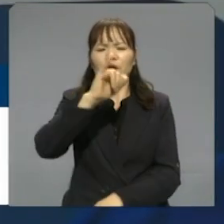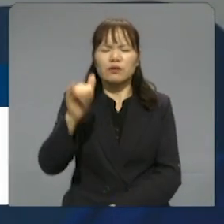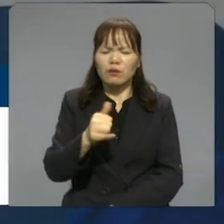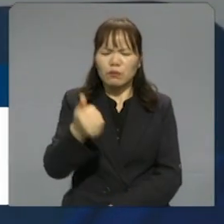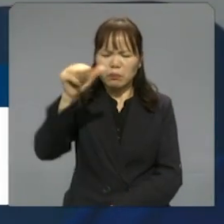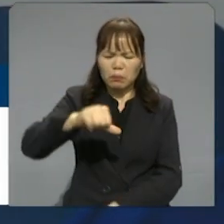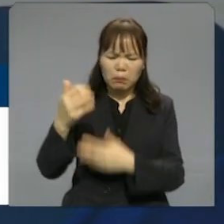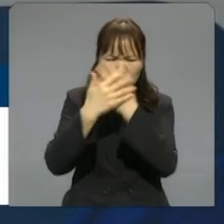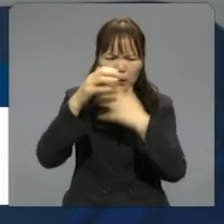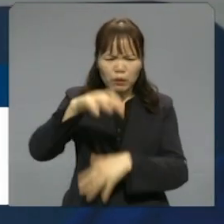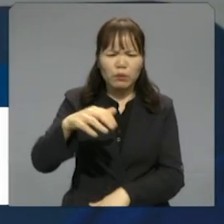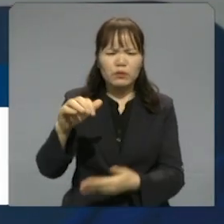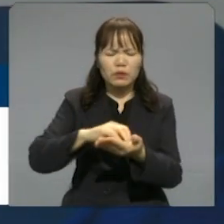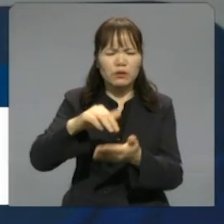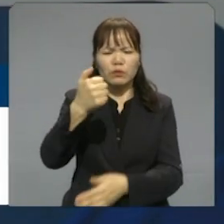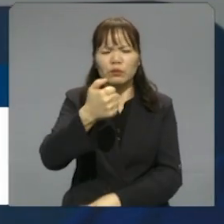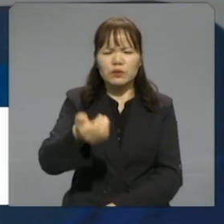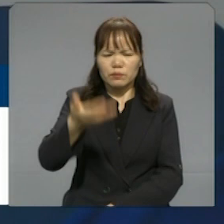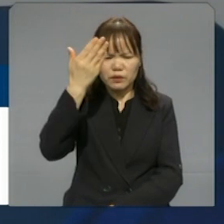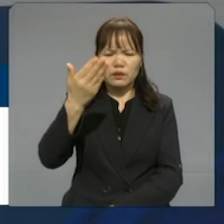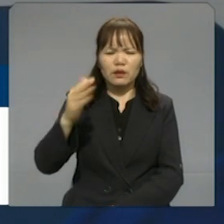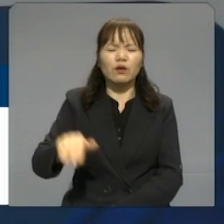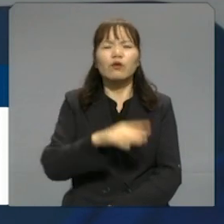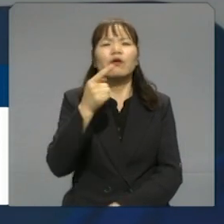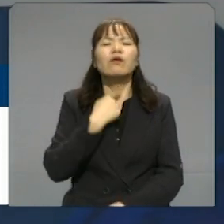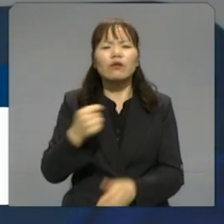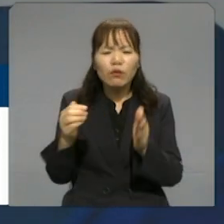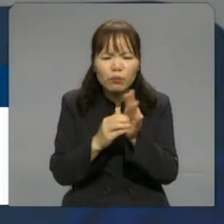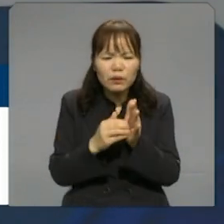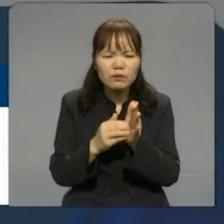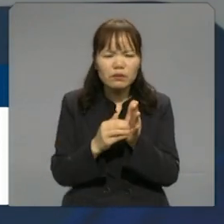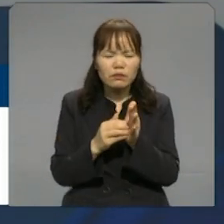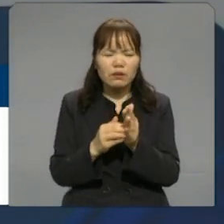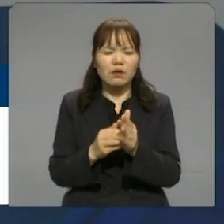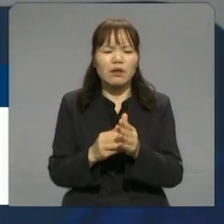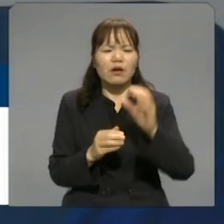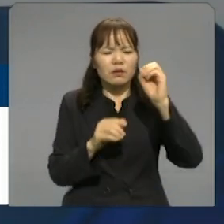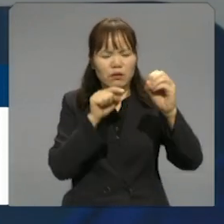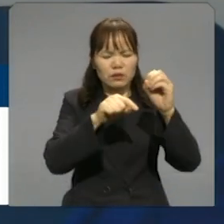넘습니다. 우리는 경험했지 않습니까? 단